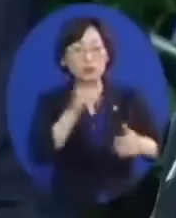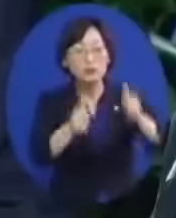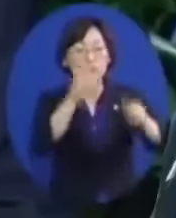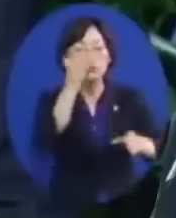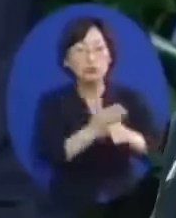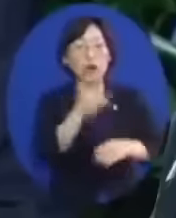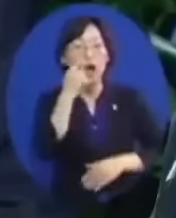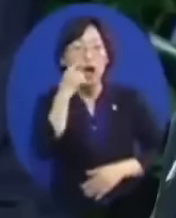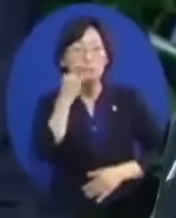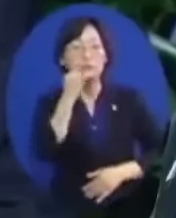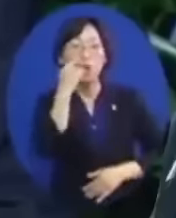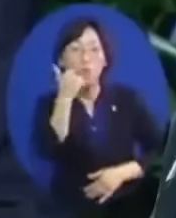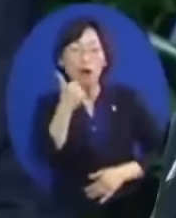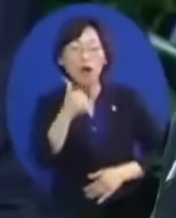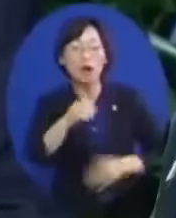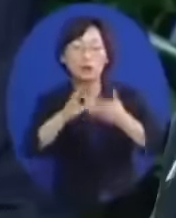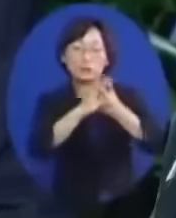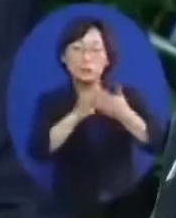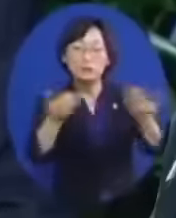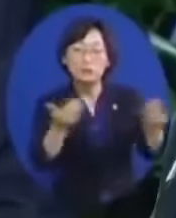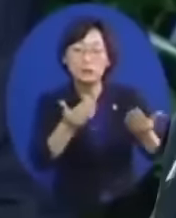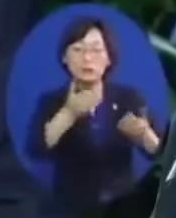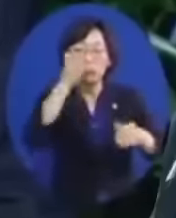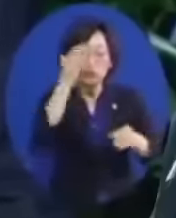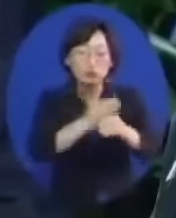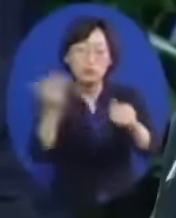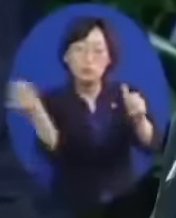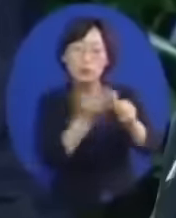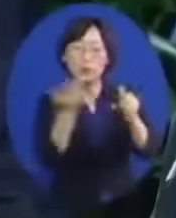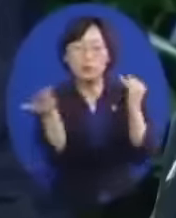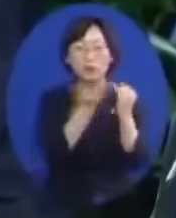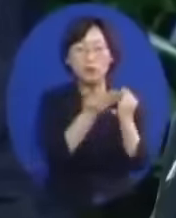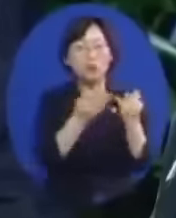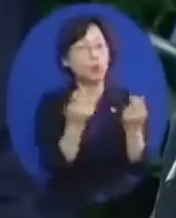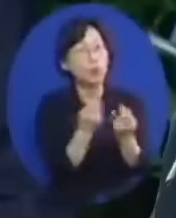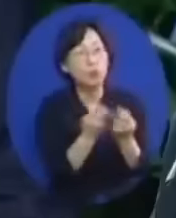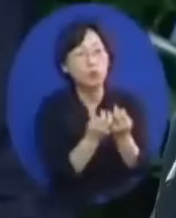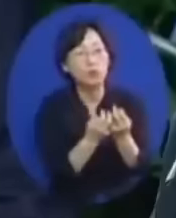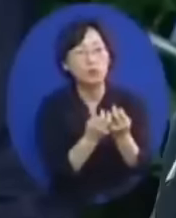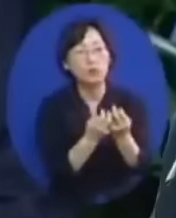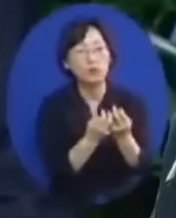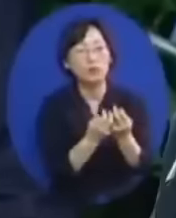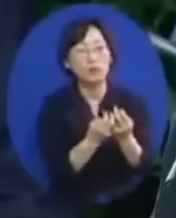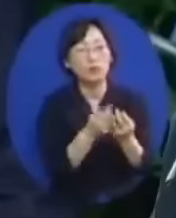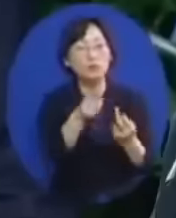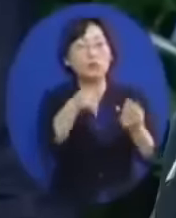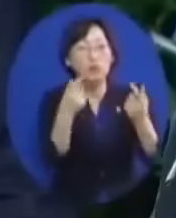아버지와 어머니는 비정규직으로 쫓겨났습니다. 이거 어떻게 합니까? 이런